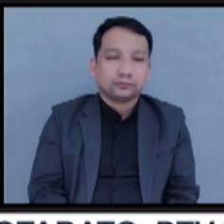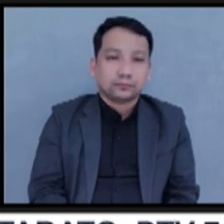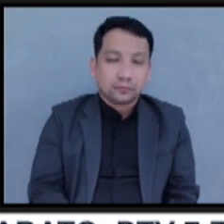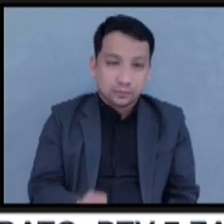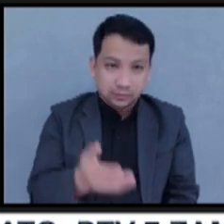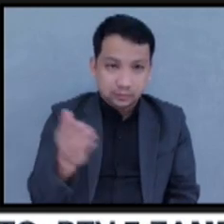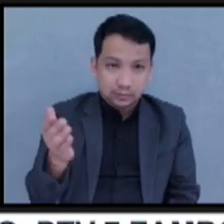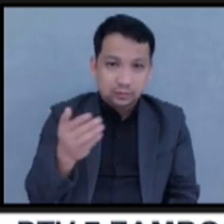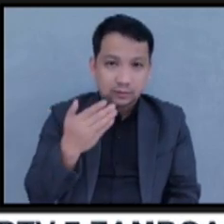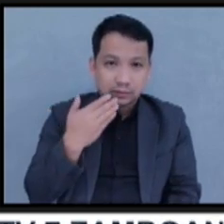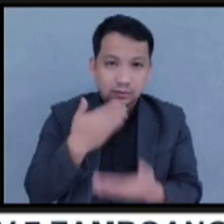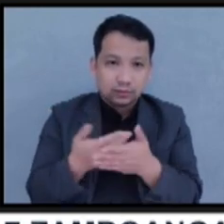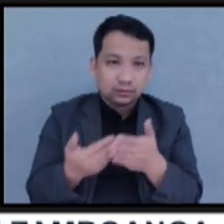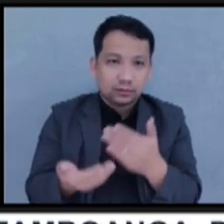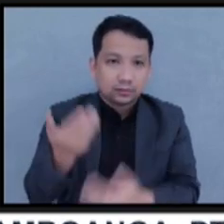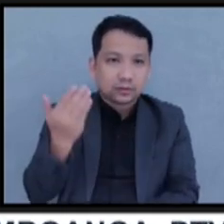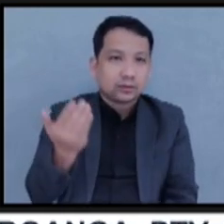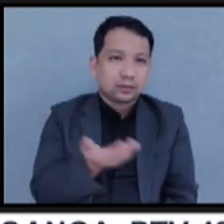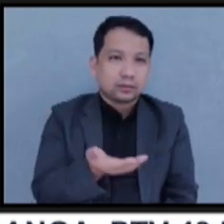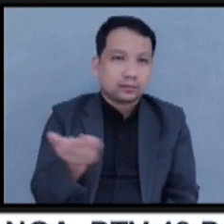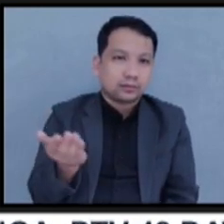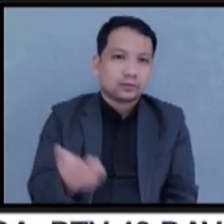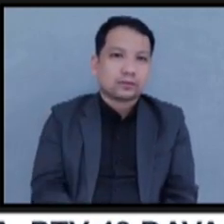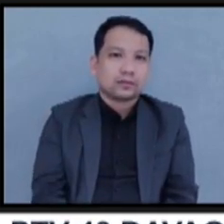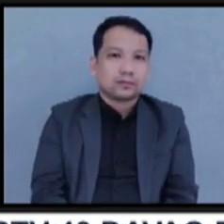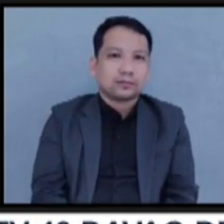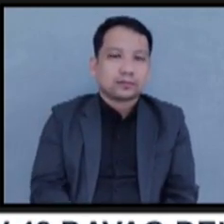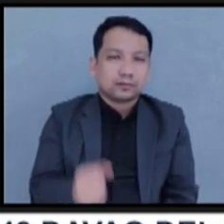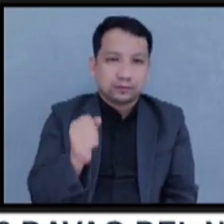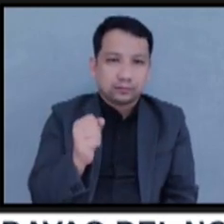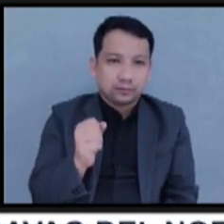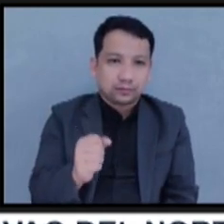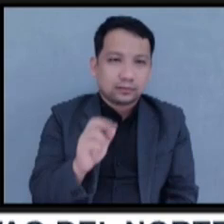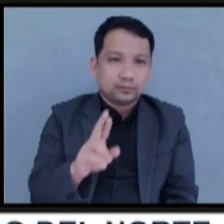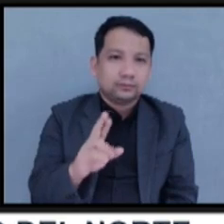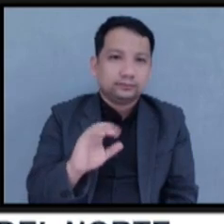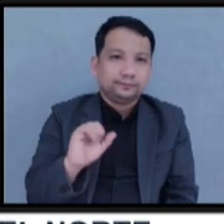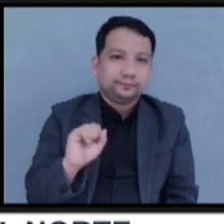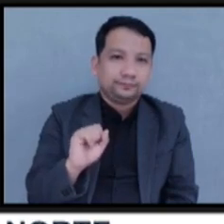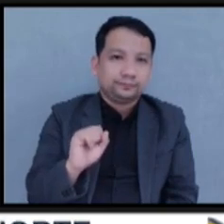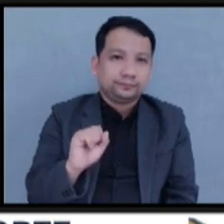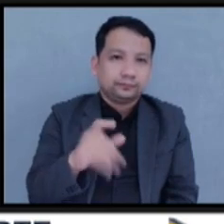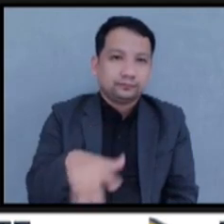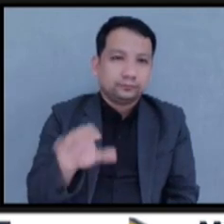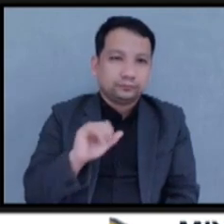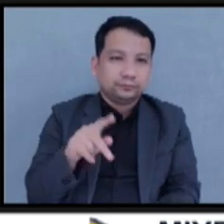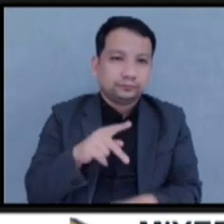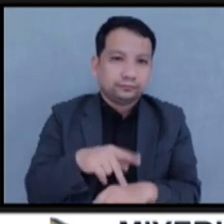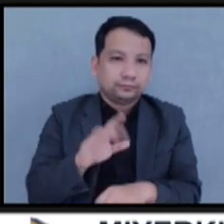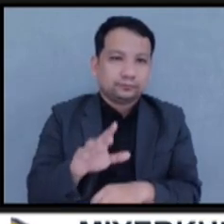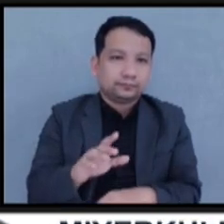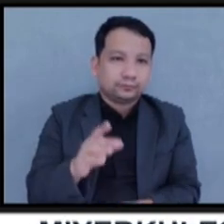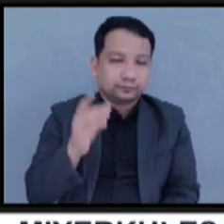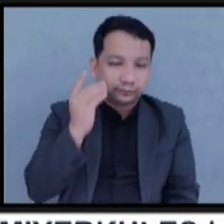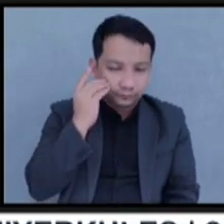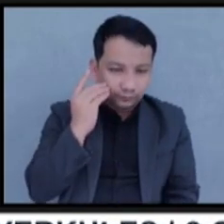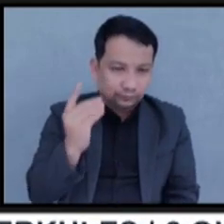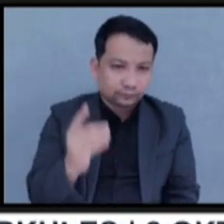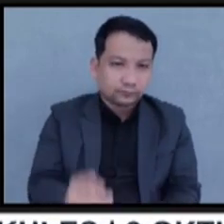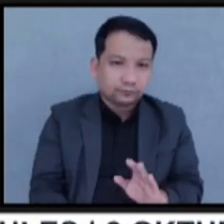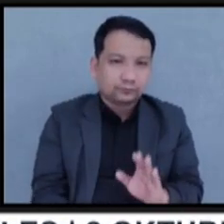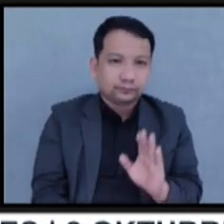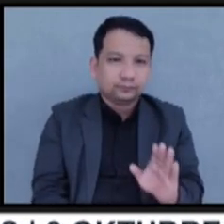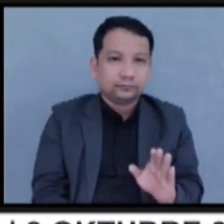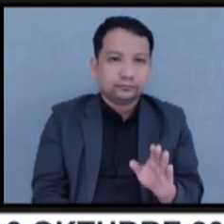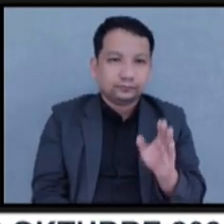Magandang umaga po sa ating ka-RSP, lalo na po sa ating magandang anchor, si Ma'am Dian